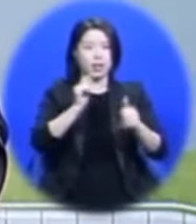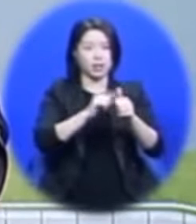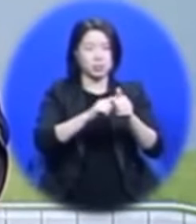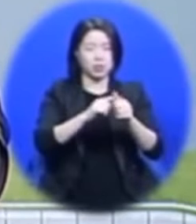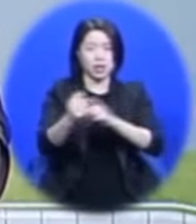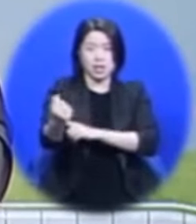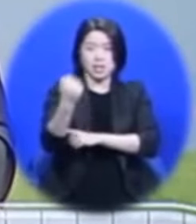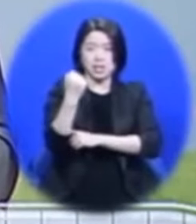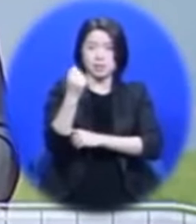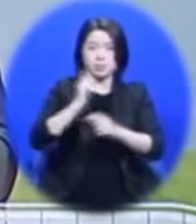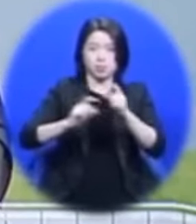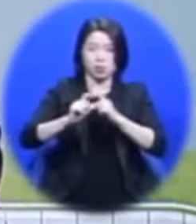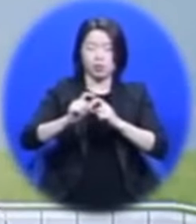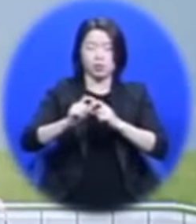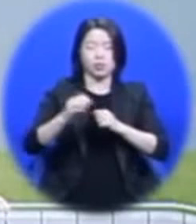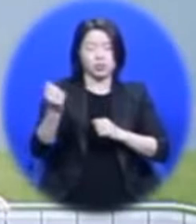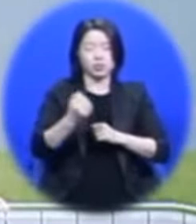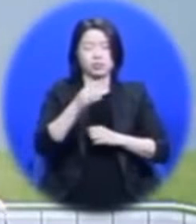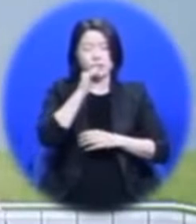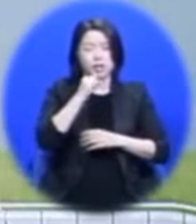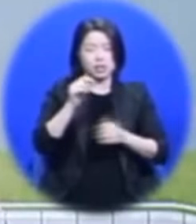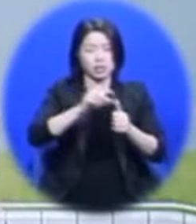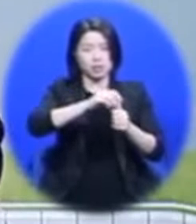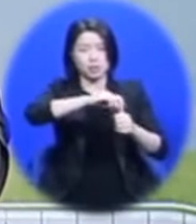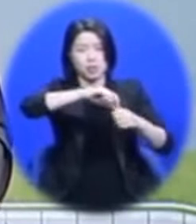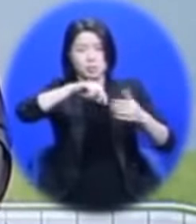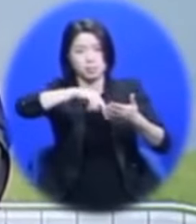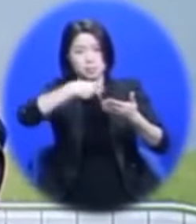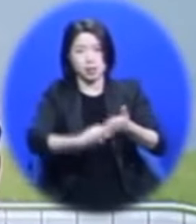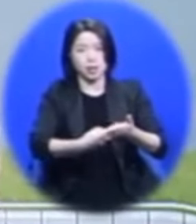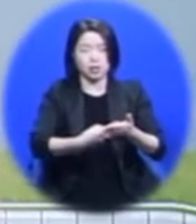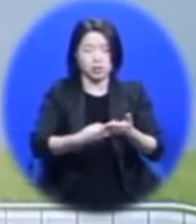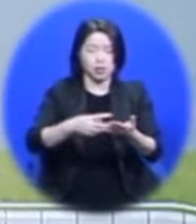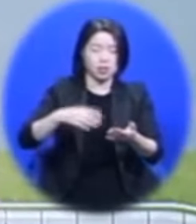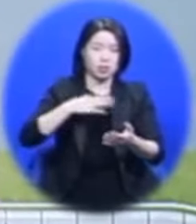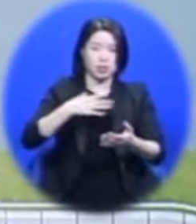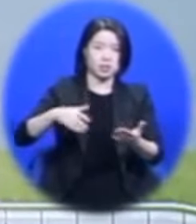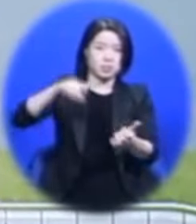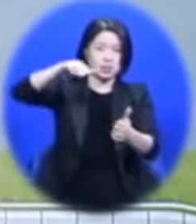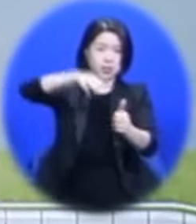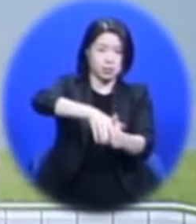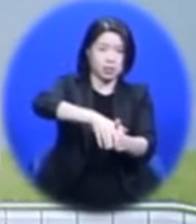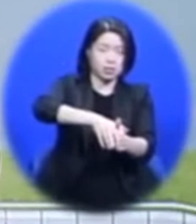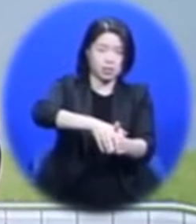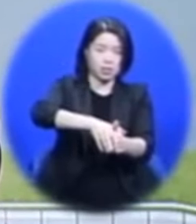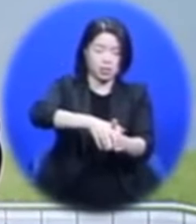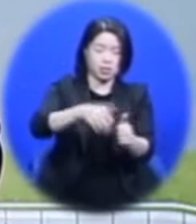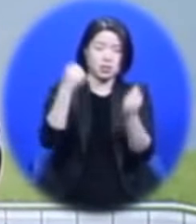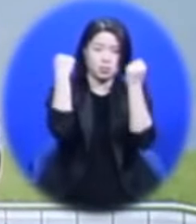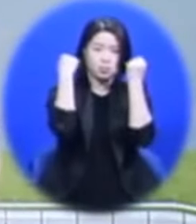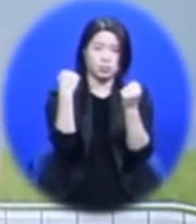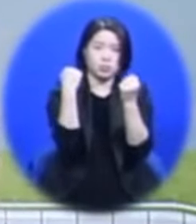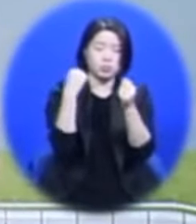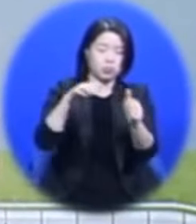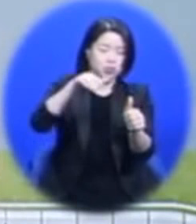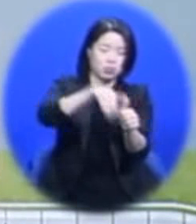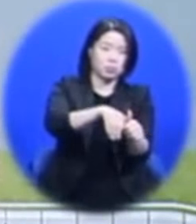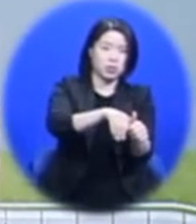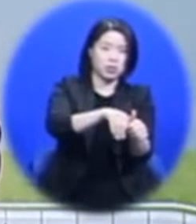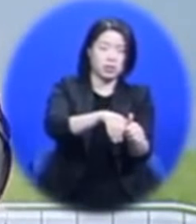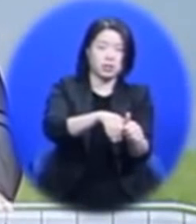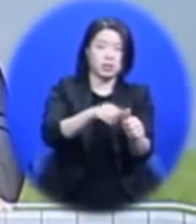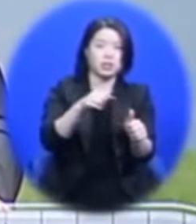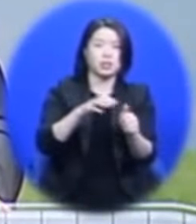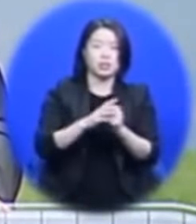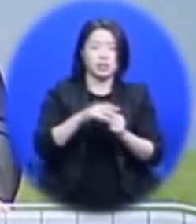셌다. 나는 그를 바닥에 쓰러뜨린 뒤 가슴에 올라타고 앉아 무릎으로 두 팔을 찍어 눌렀다.